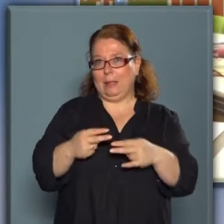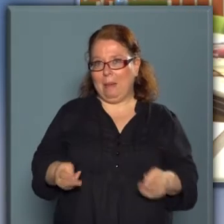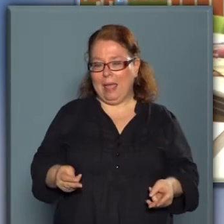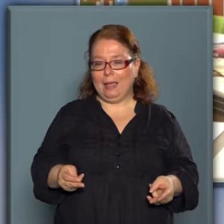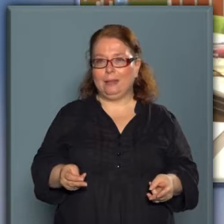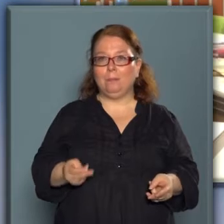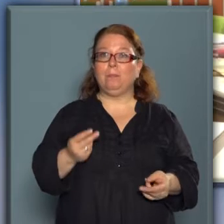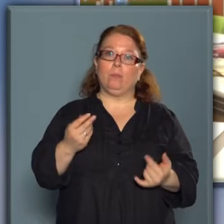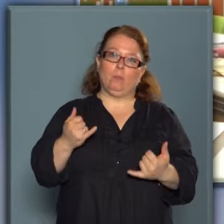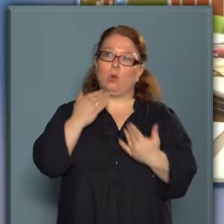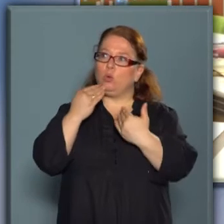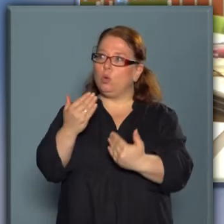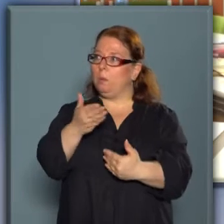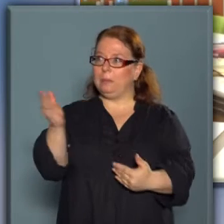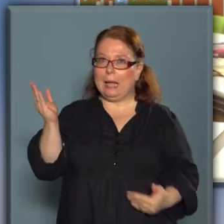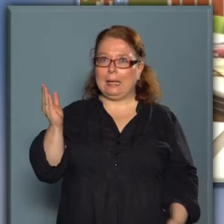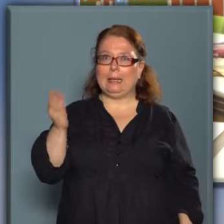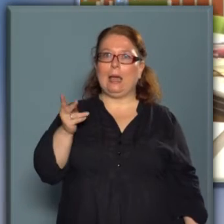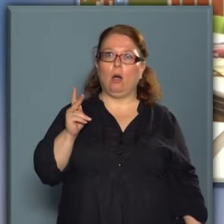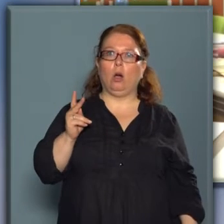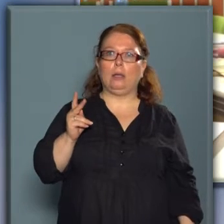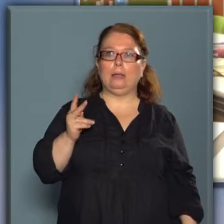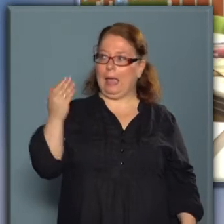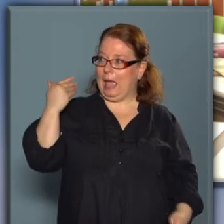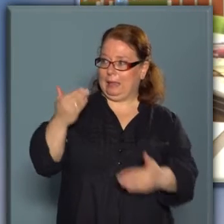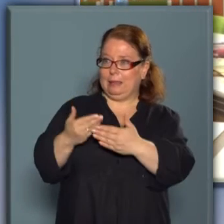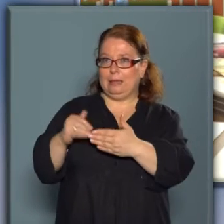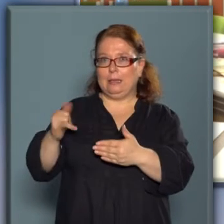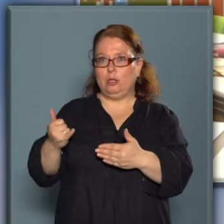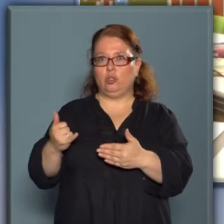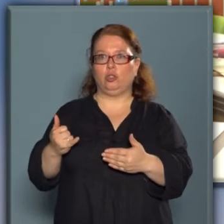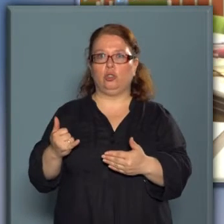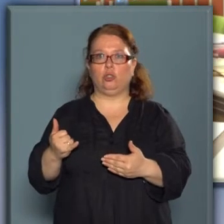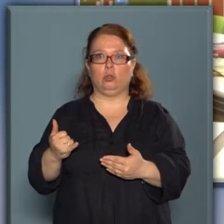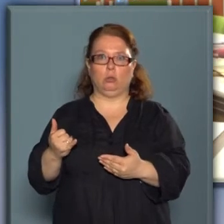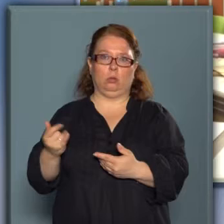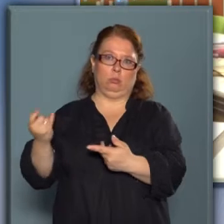tudom, és ezúton is köszönöm mindenkinek, aki eddig is